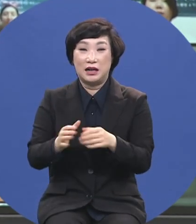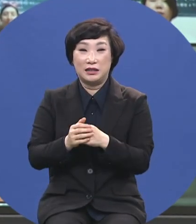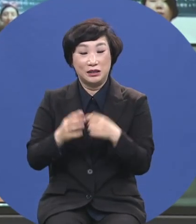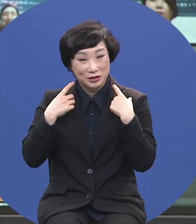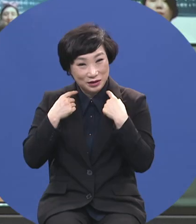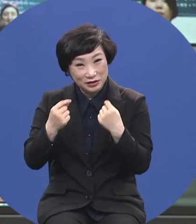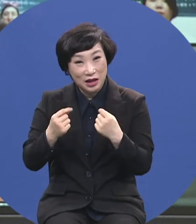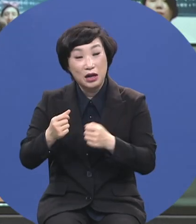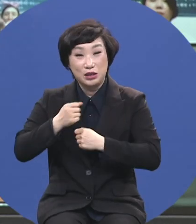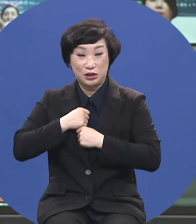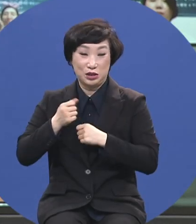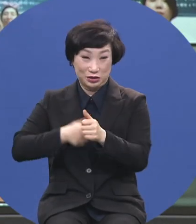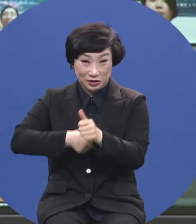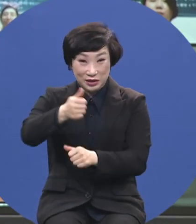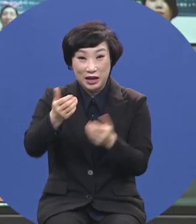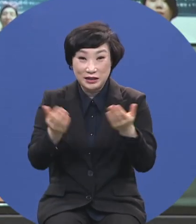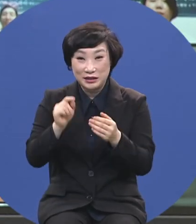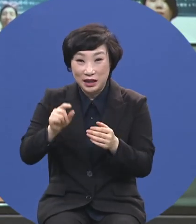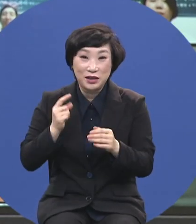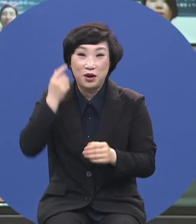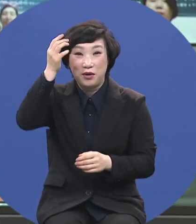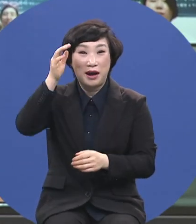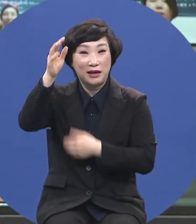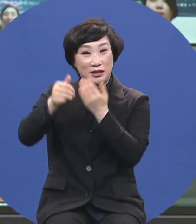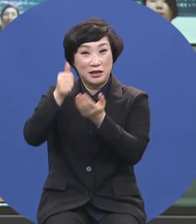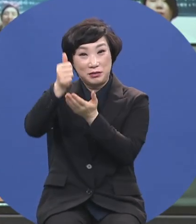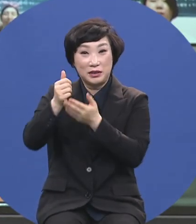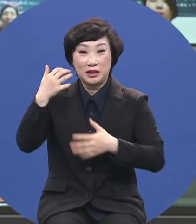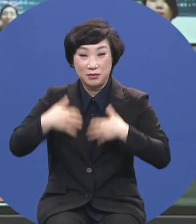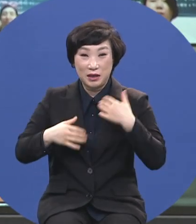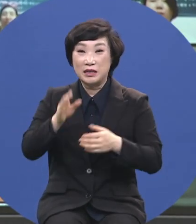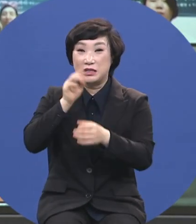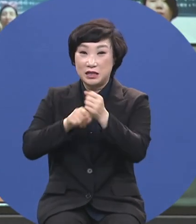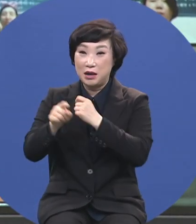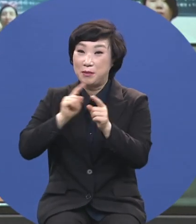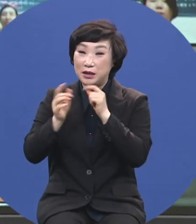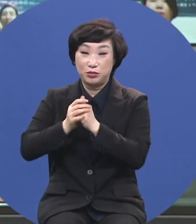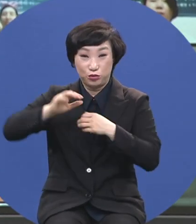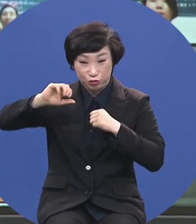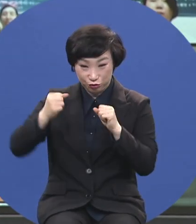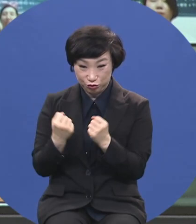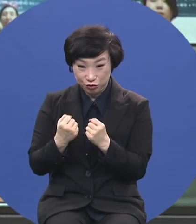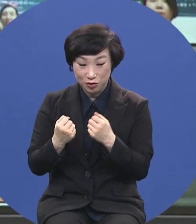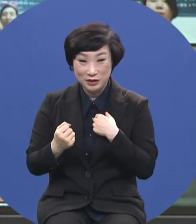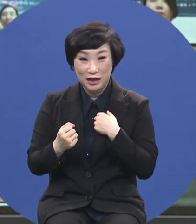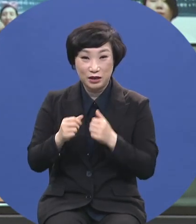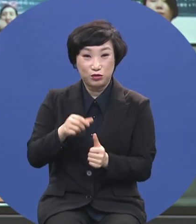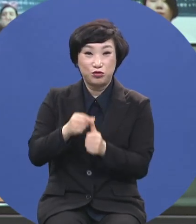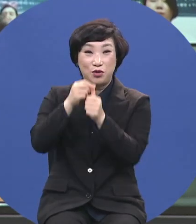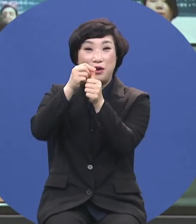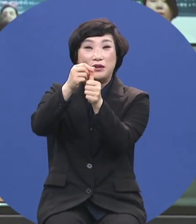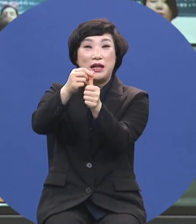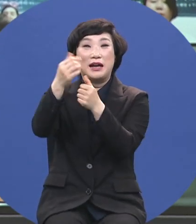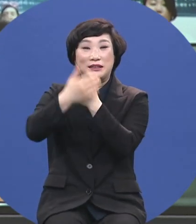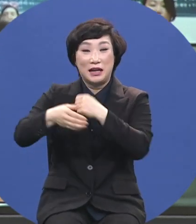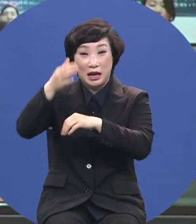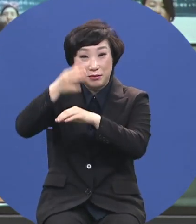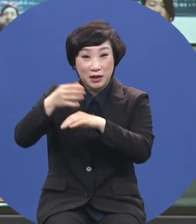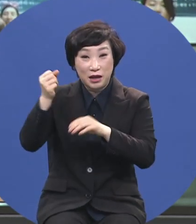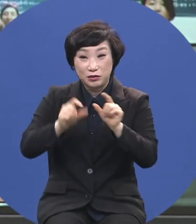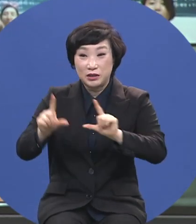승리하는 것이 영광이요, 하나님을 기쁘시게 진리의 말씀을 순종해서 구원의 은혜에 감사하며 사는